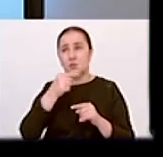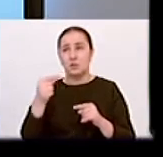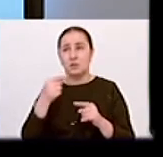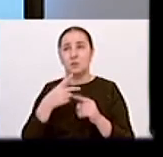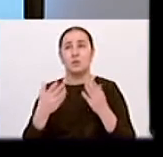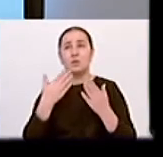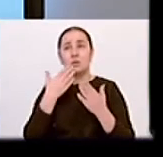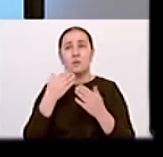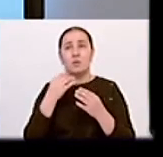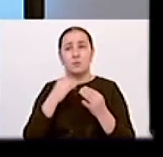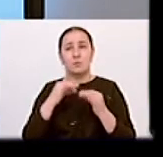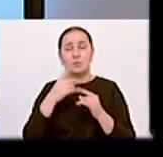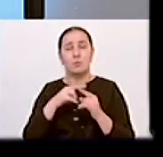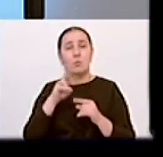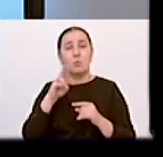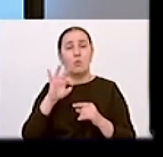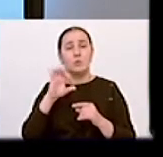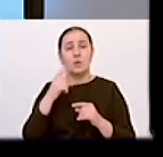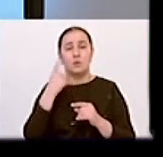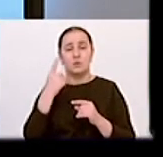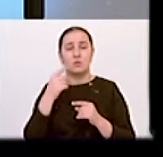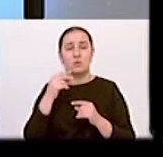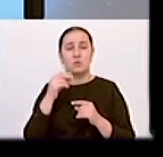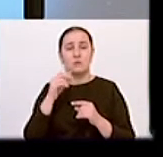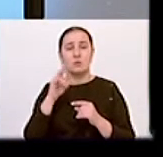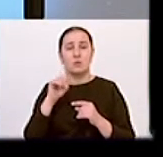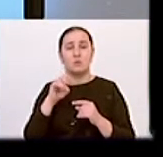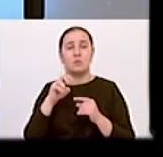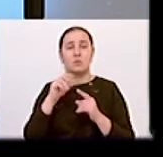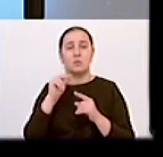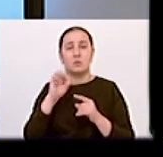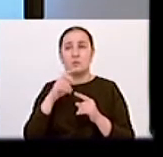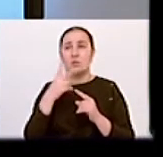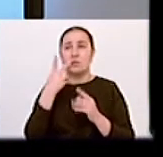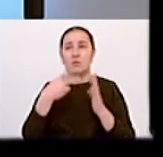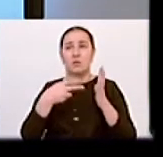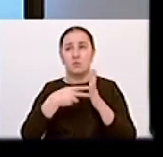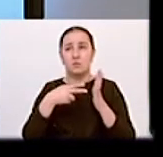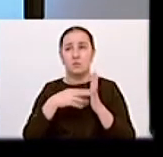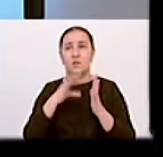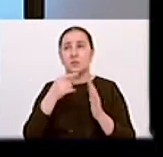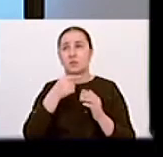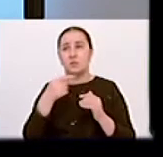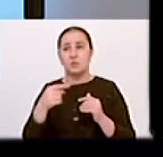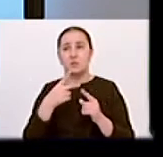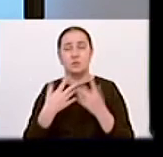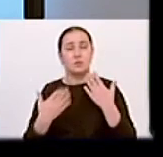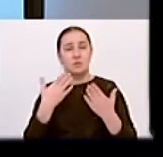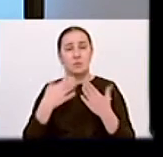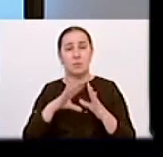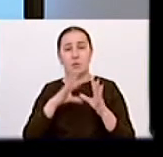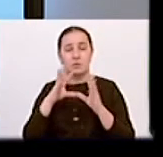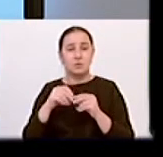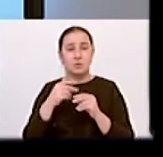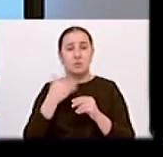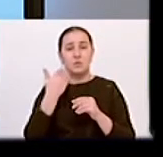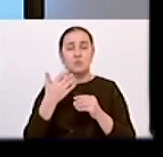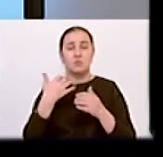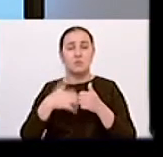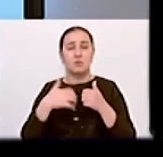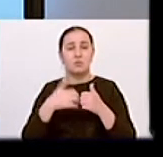если обобщающее слово после однородных членов. Двоеточие и тире, если перечисление у вас в